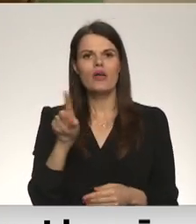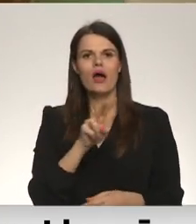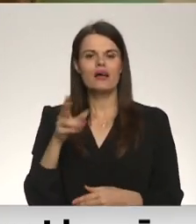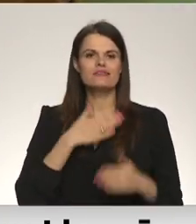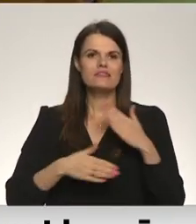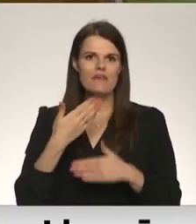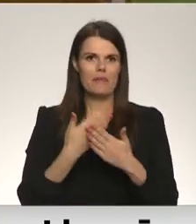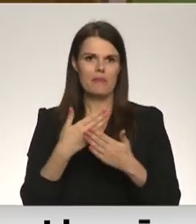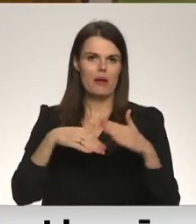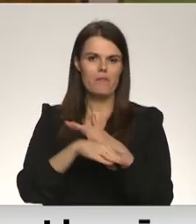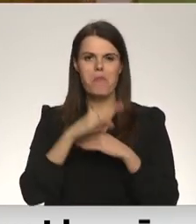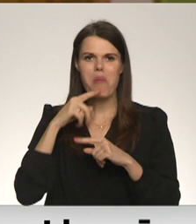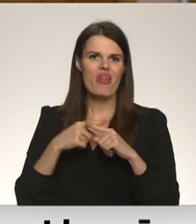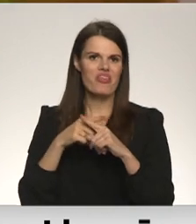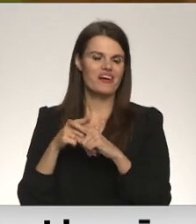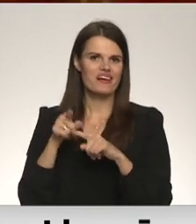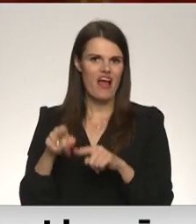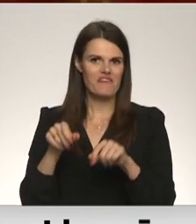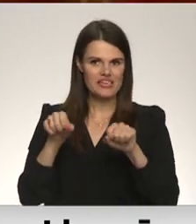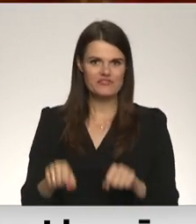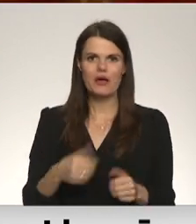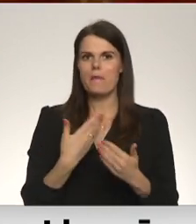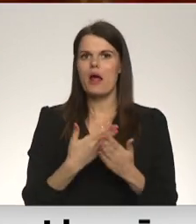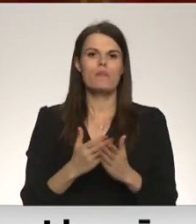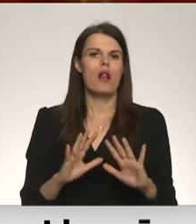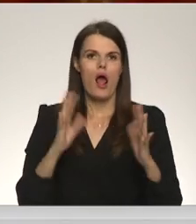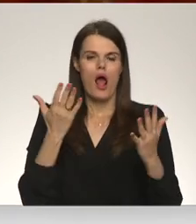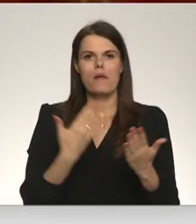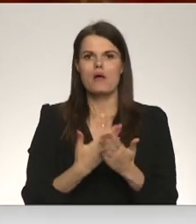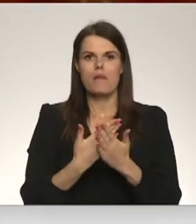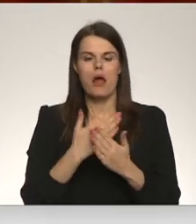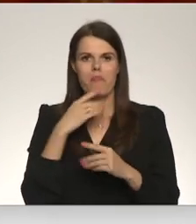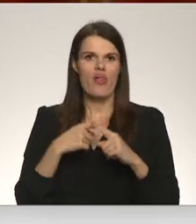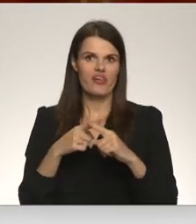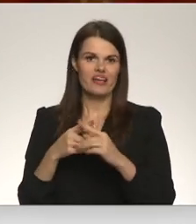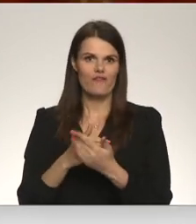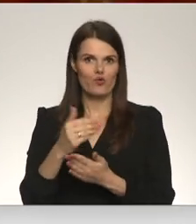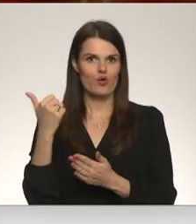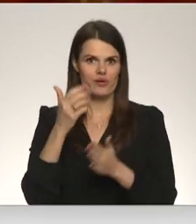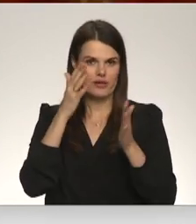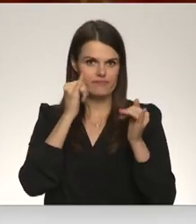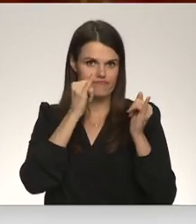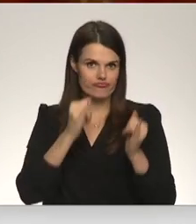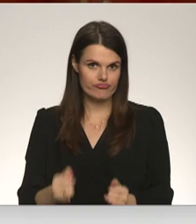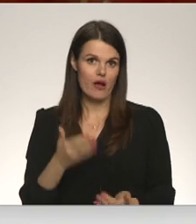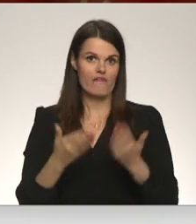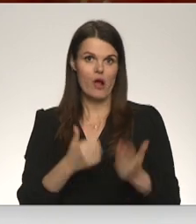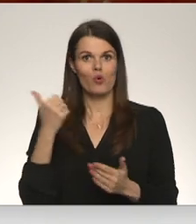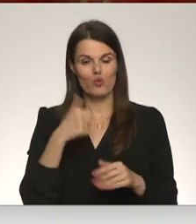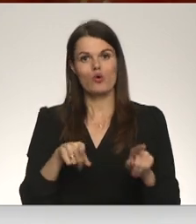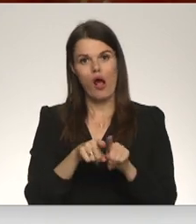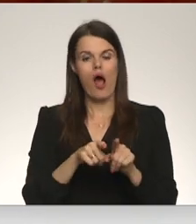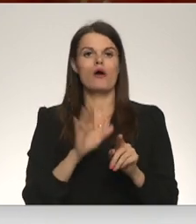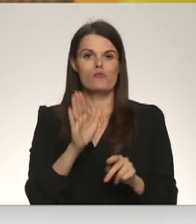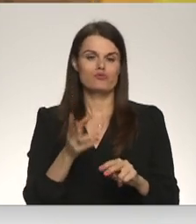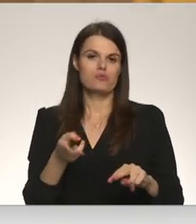no Baltkrievijā valdošā režīma. Var gadīties, ka arī, ja tur situācija turpinās pasliktināties, tā iespējams, ka no turienes arī nāks